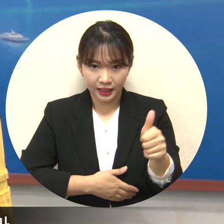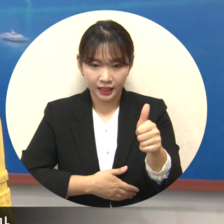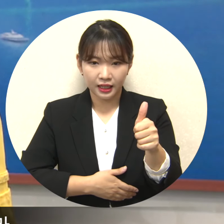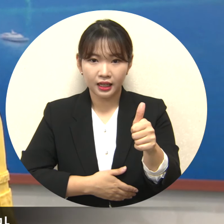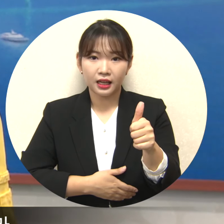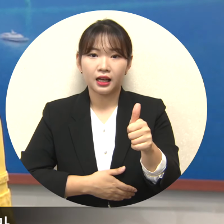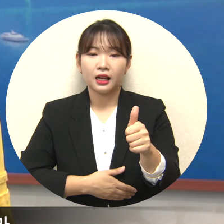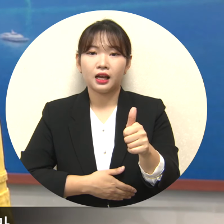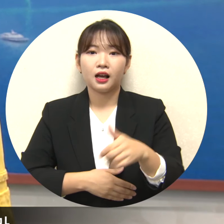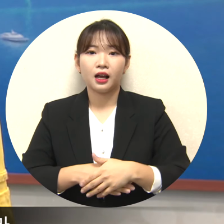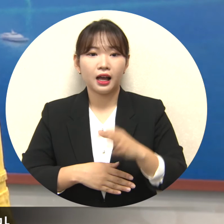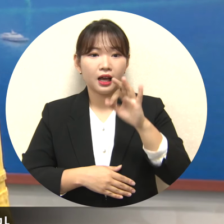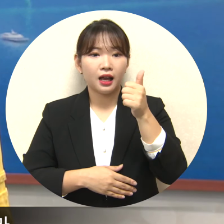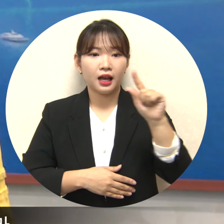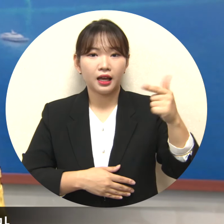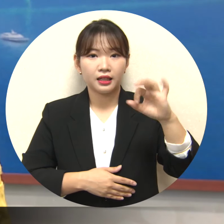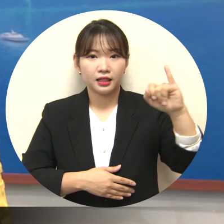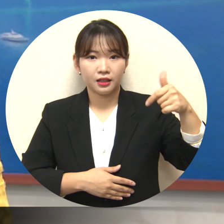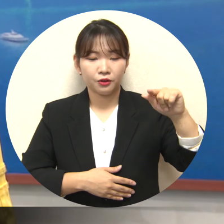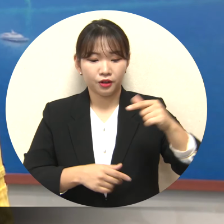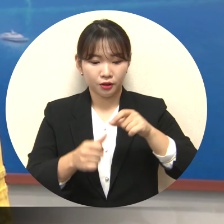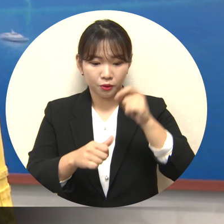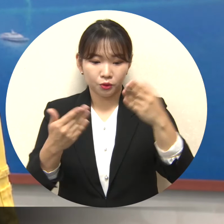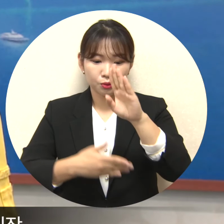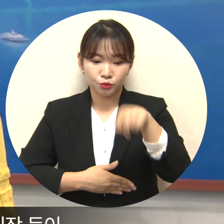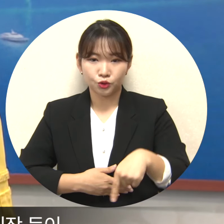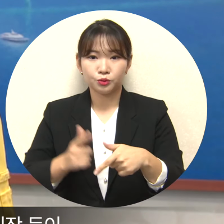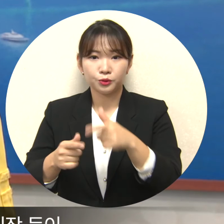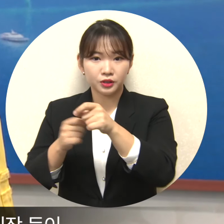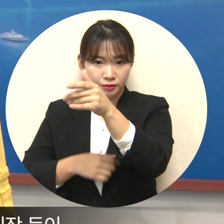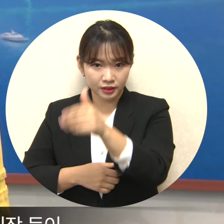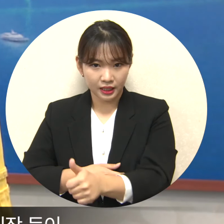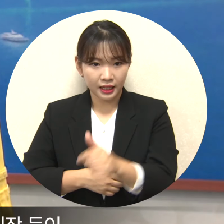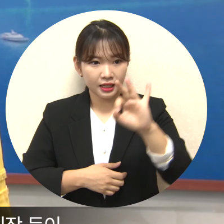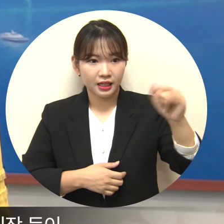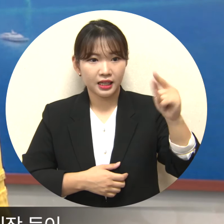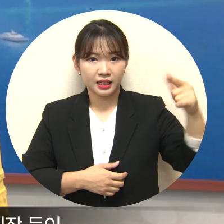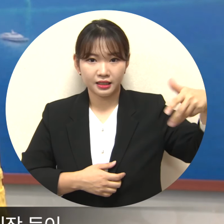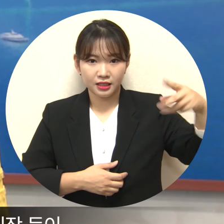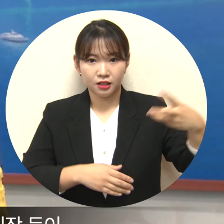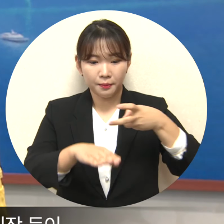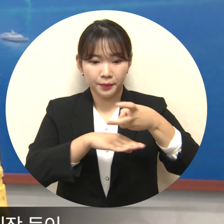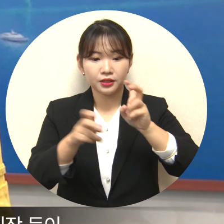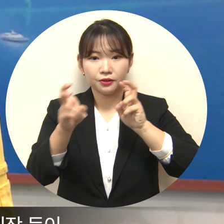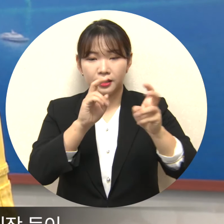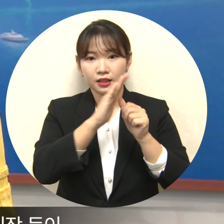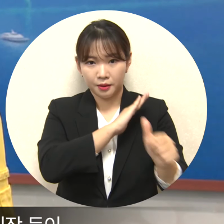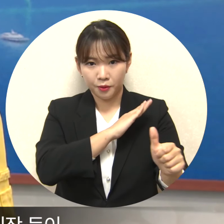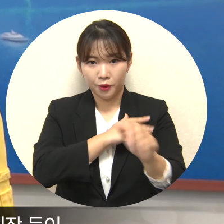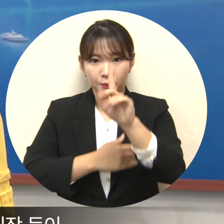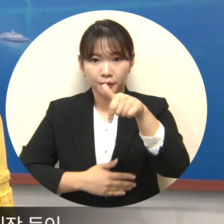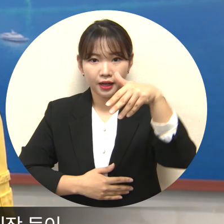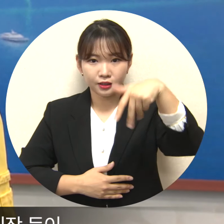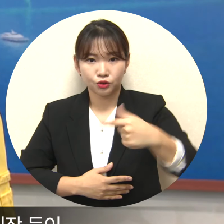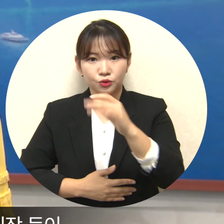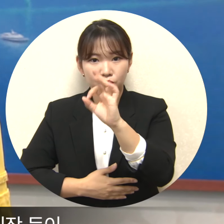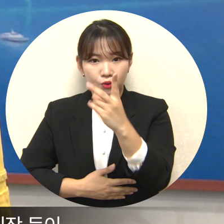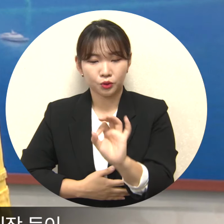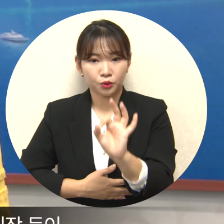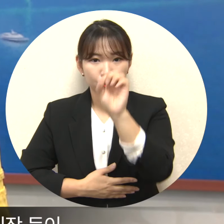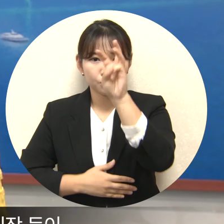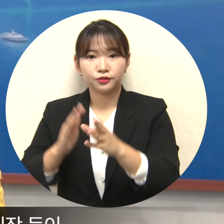한인근 고용노동부 목포지청장 이한철 퇴원 여객 유진운수 대표 박준용 광주